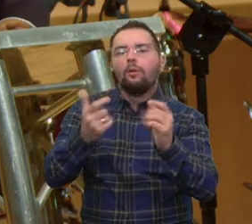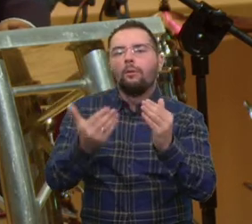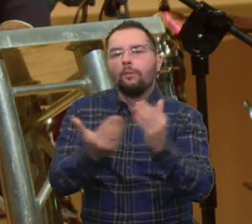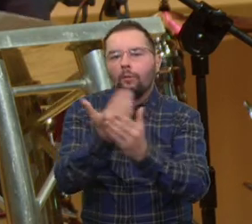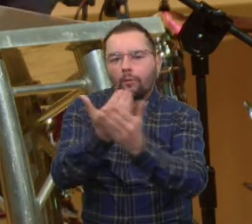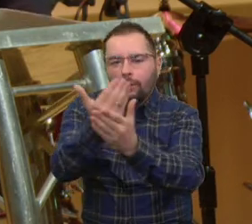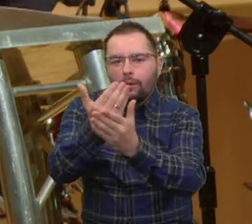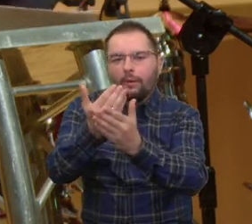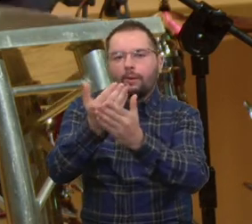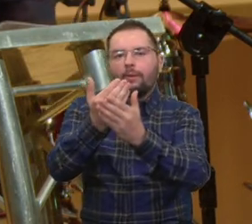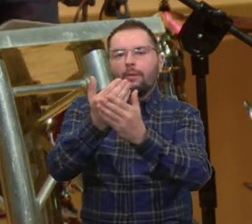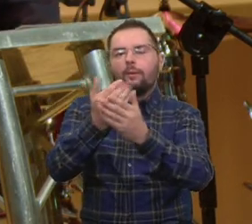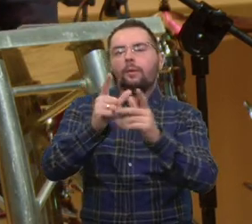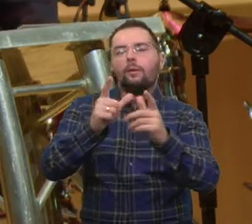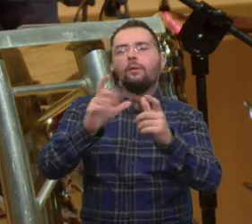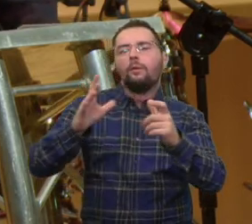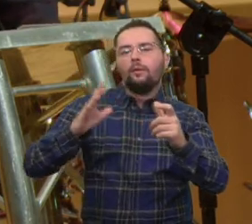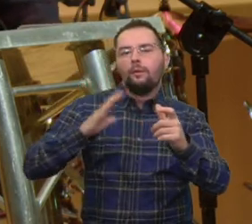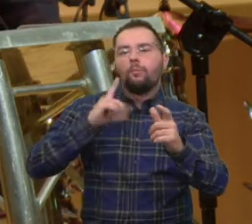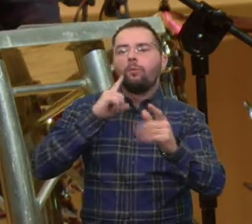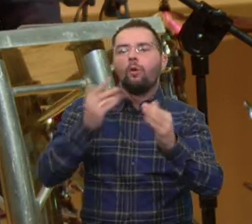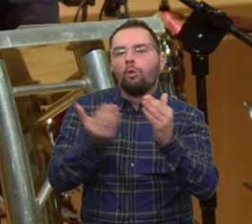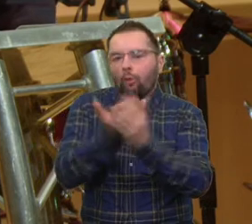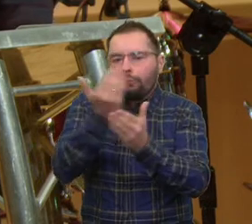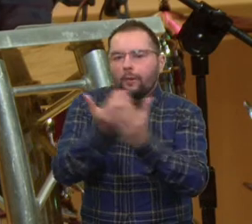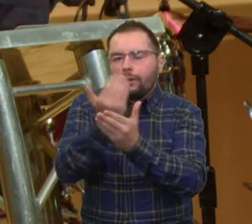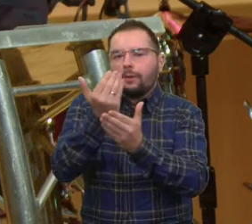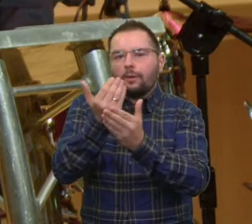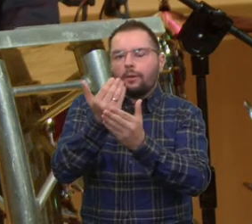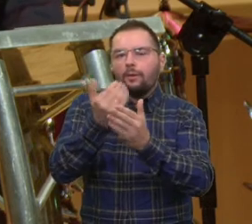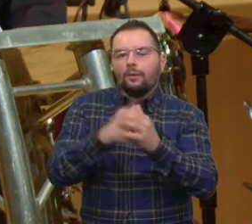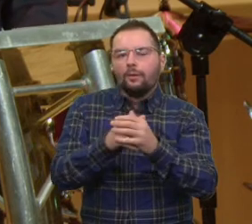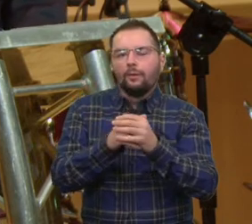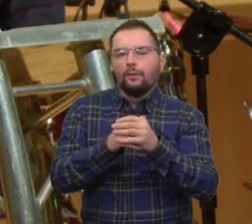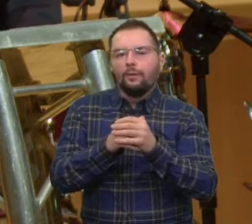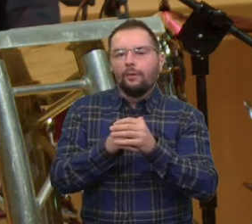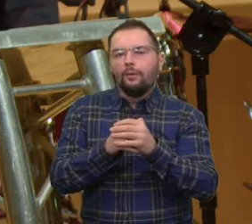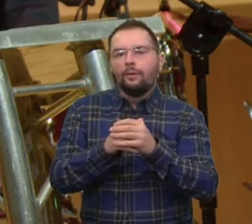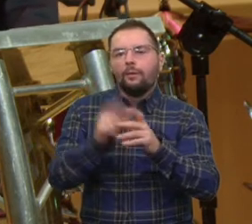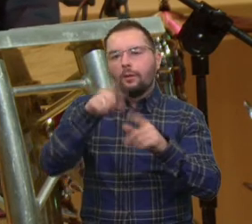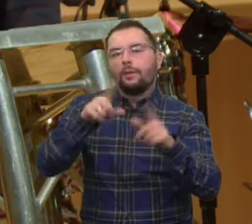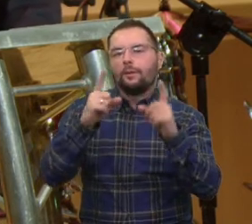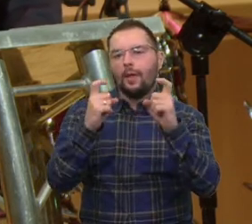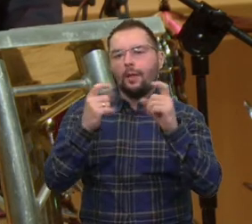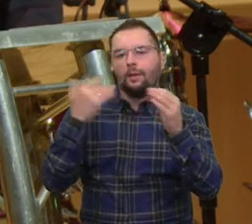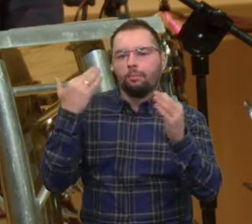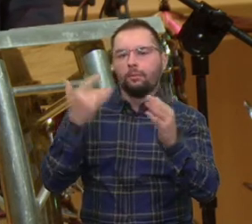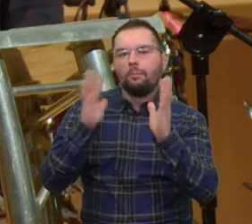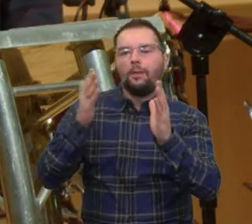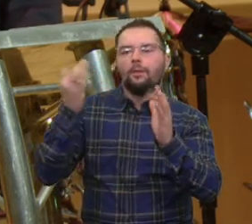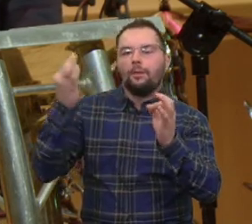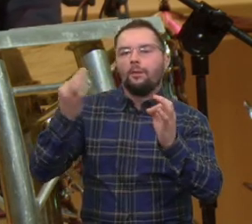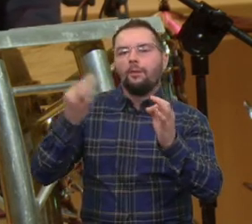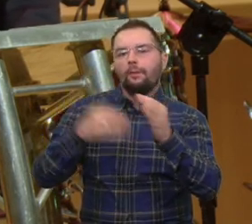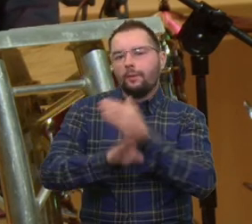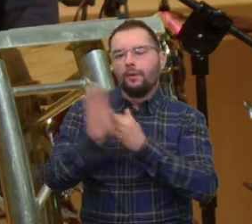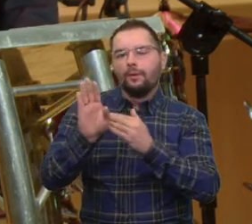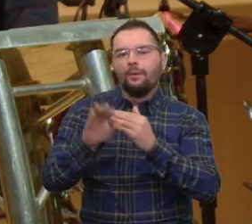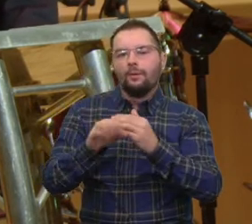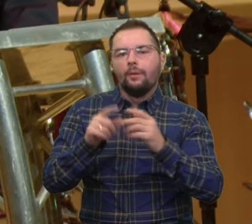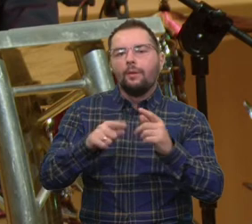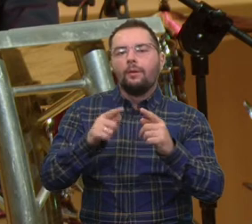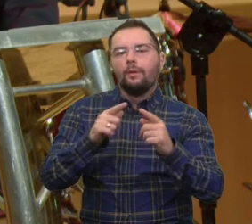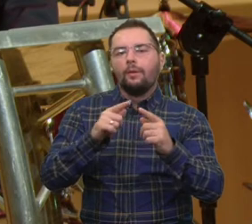ba, powiedziałabym nawet z tym, co nowoczesne. I to właśnie za moment na naszej scenie się wydarzy. Te muzyczne